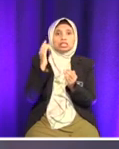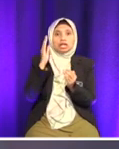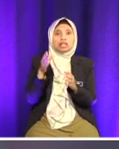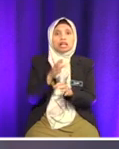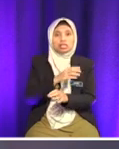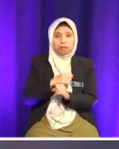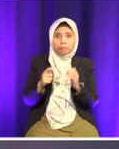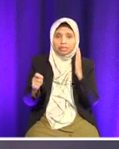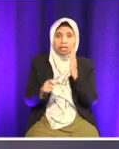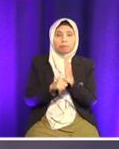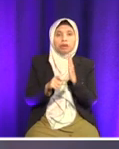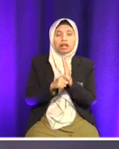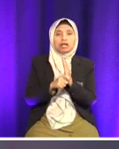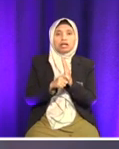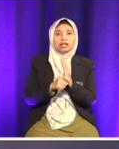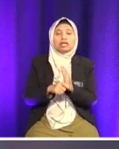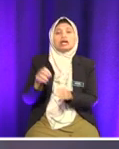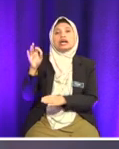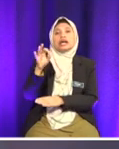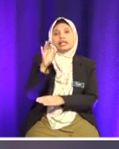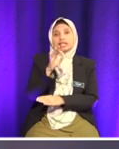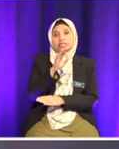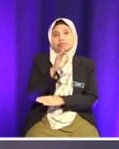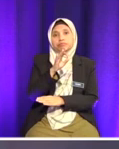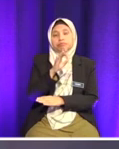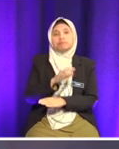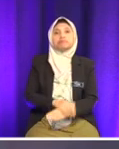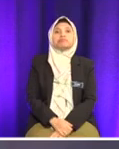ditambahkan lagi ayatnya dan betul